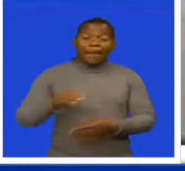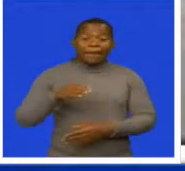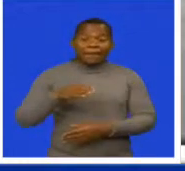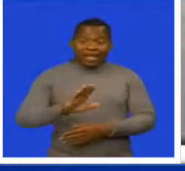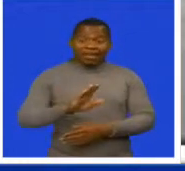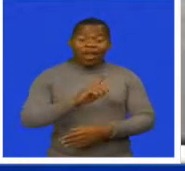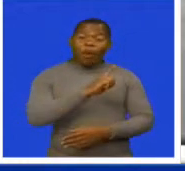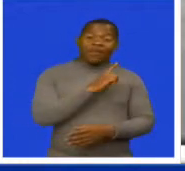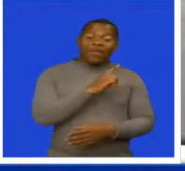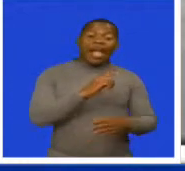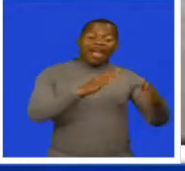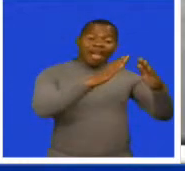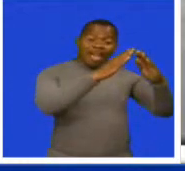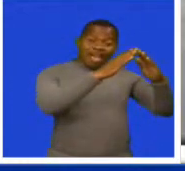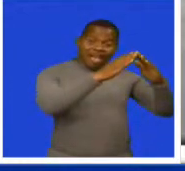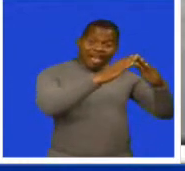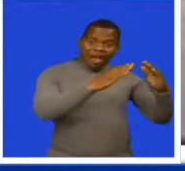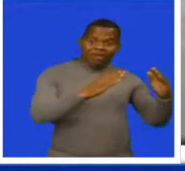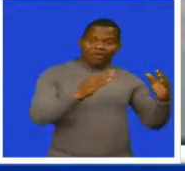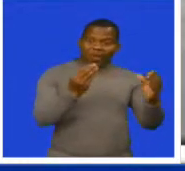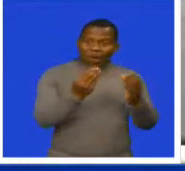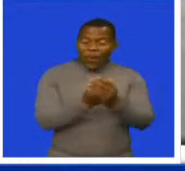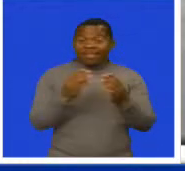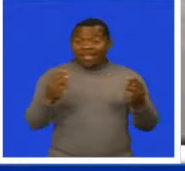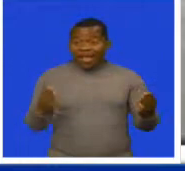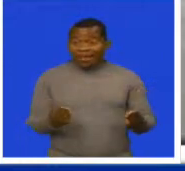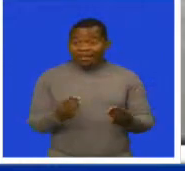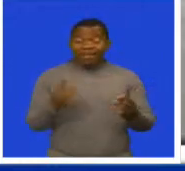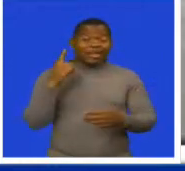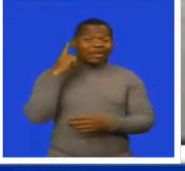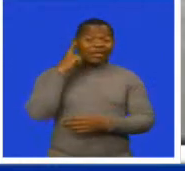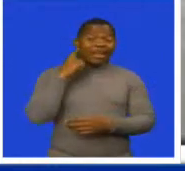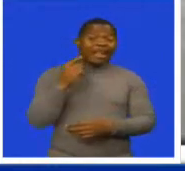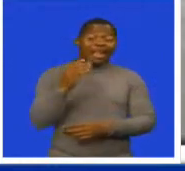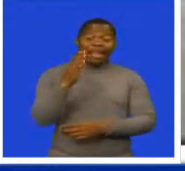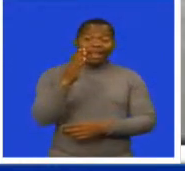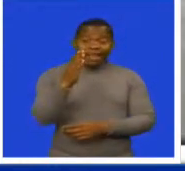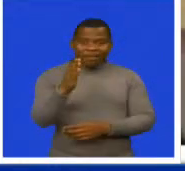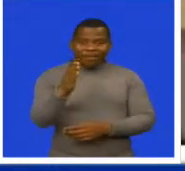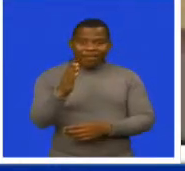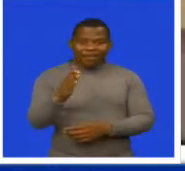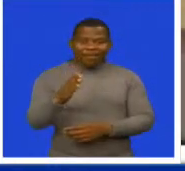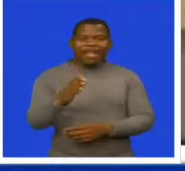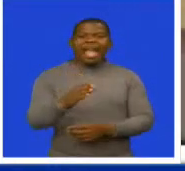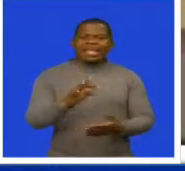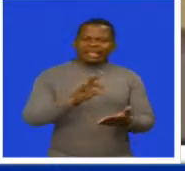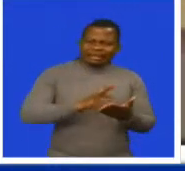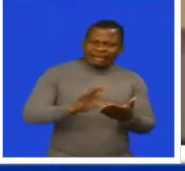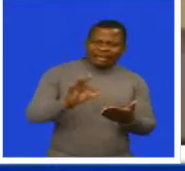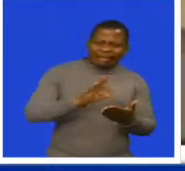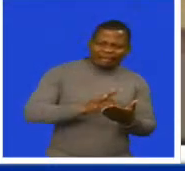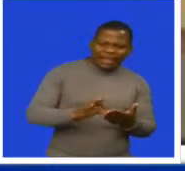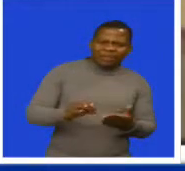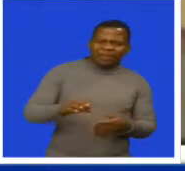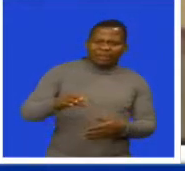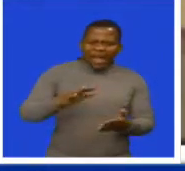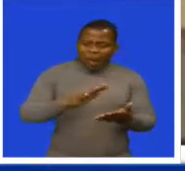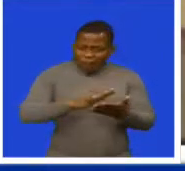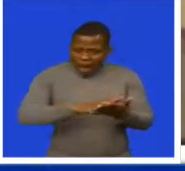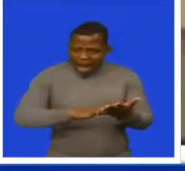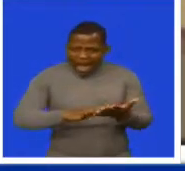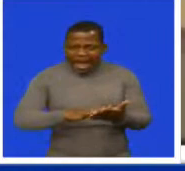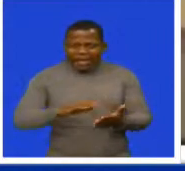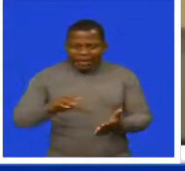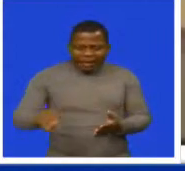TV kulendzawo emgcina livela seSwatini lihlobile. Saba eSwatini lwasungulwa eminyakeni